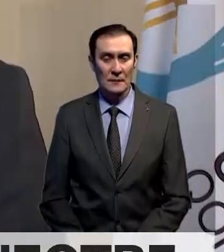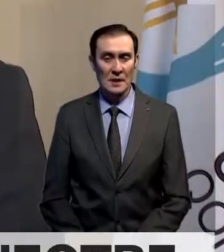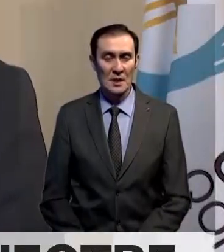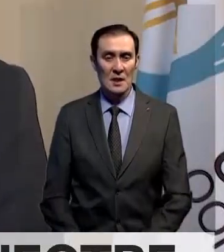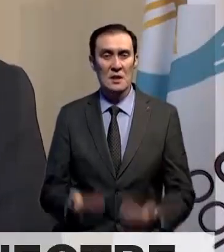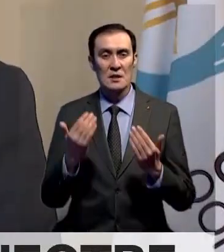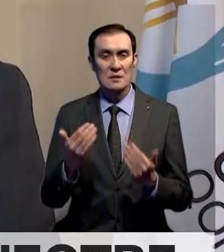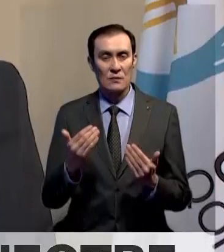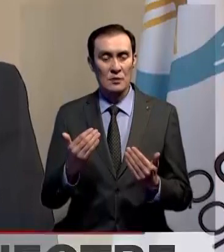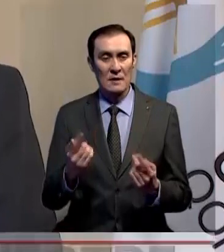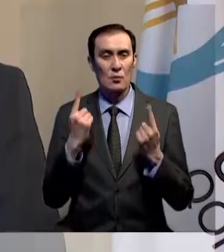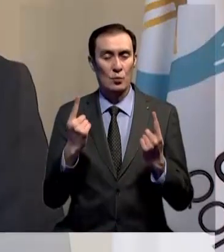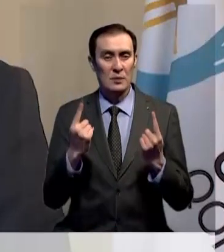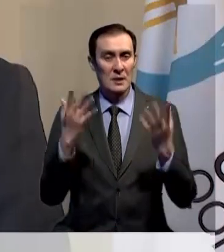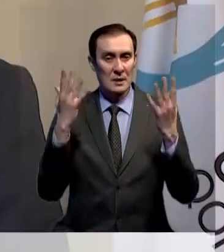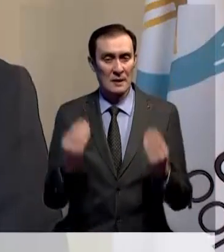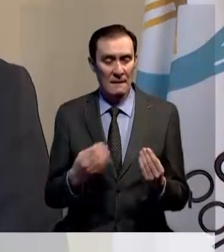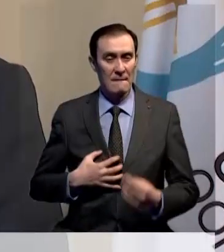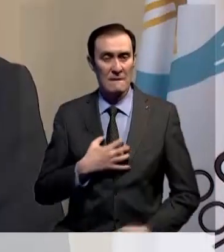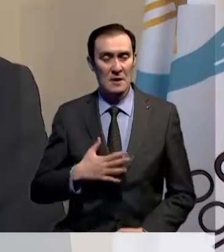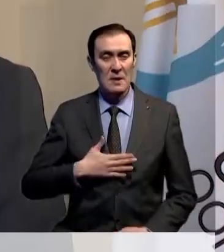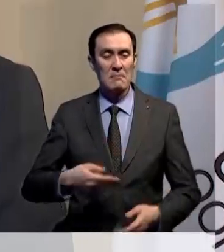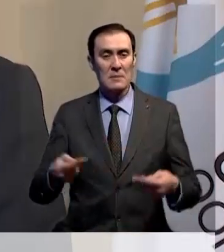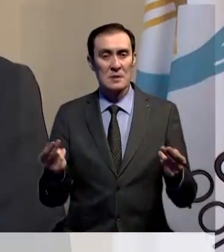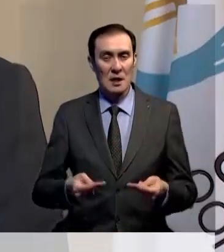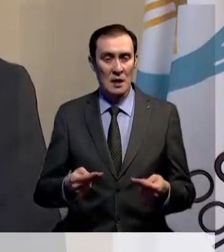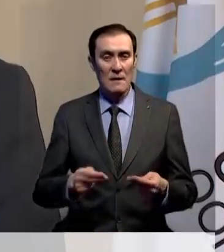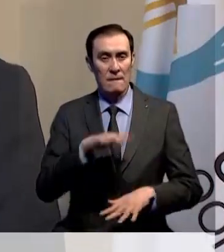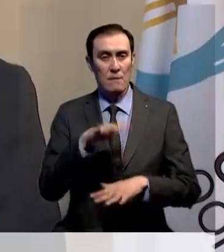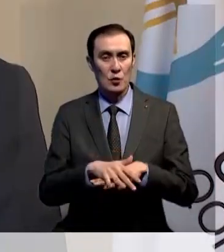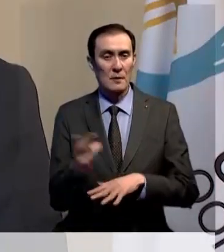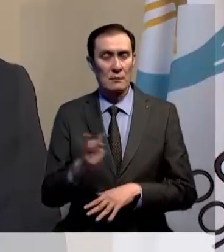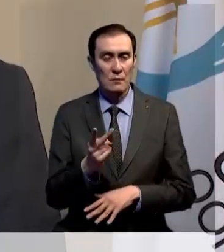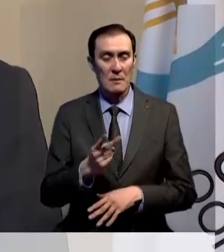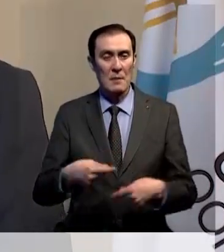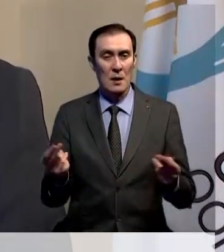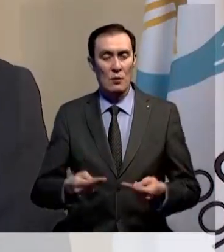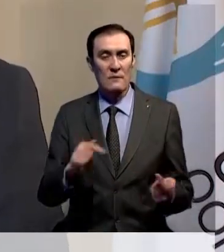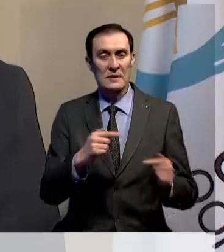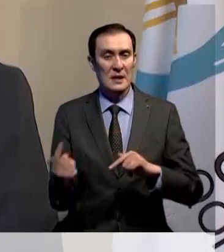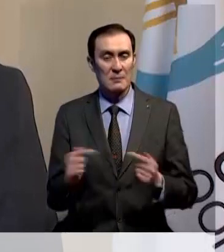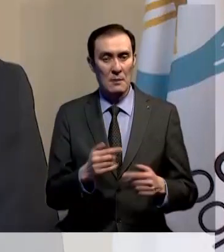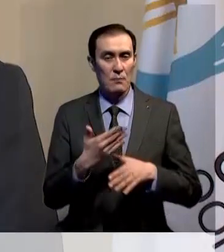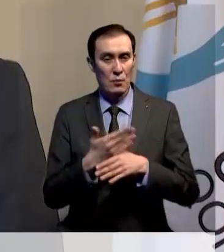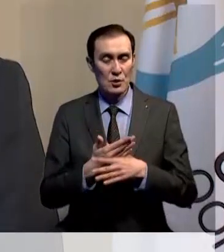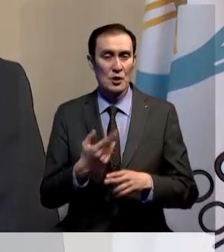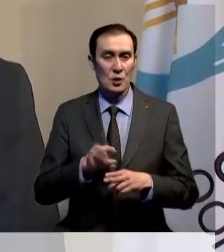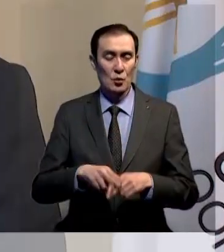Сегодня знаменательный день, потому что мы подписали между фондами меморандум о взаимопонимании, который